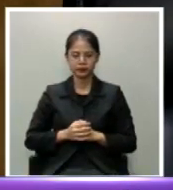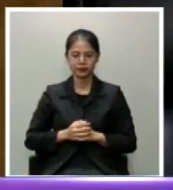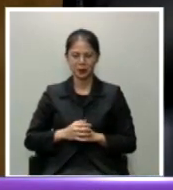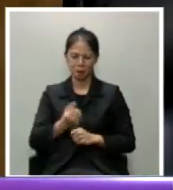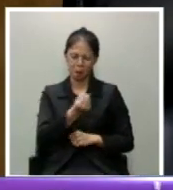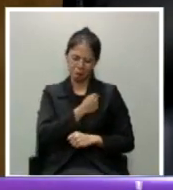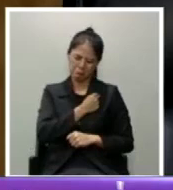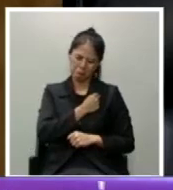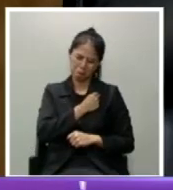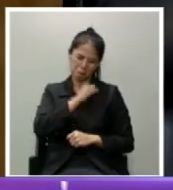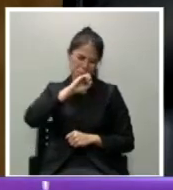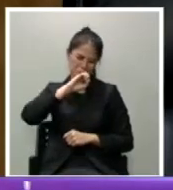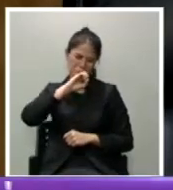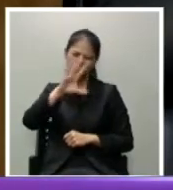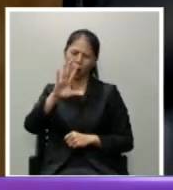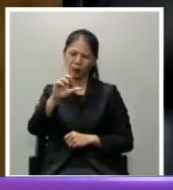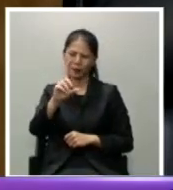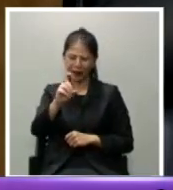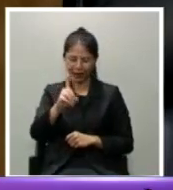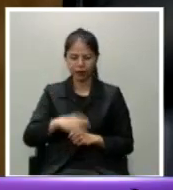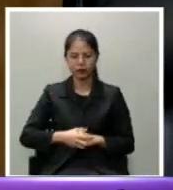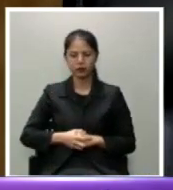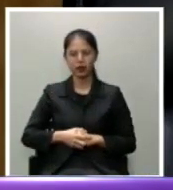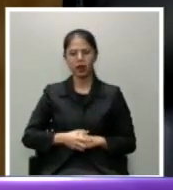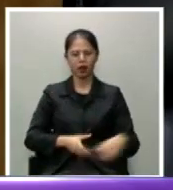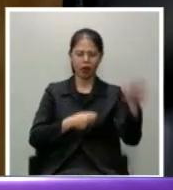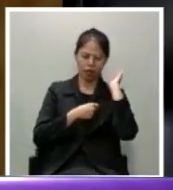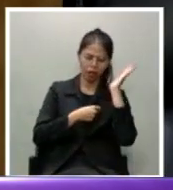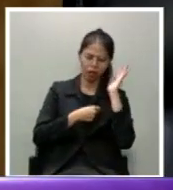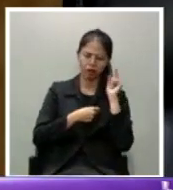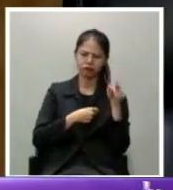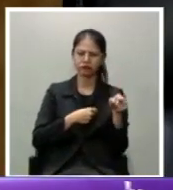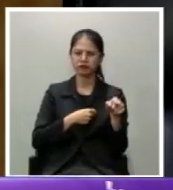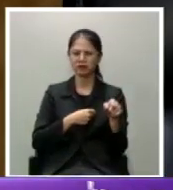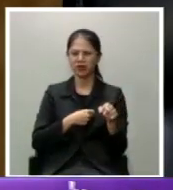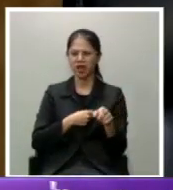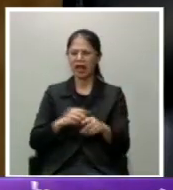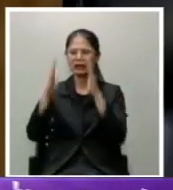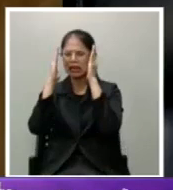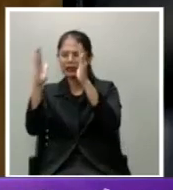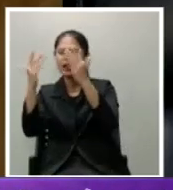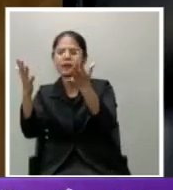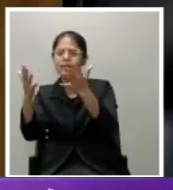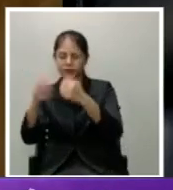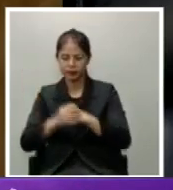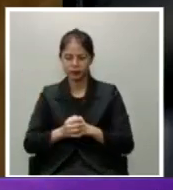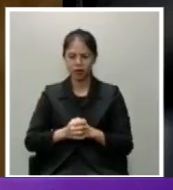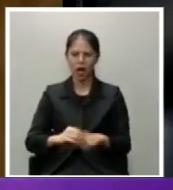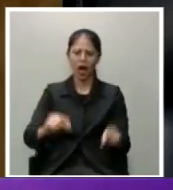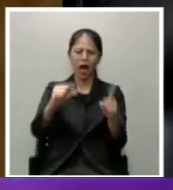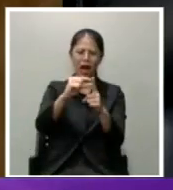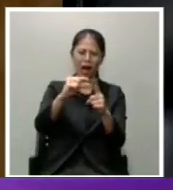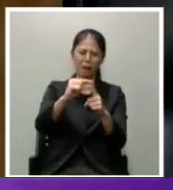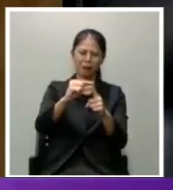อดที่จะต้องกราบเรียนท่านประธานไม่ได้เพราะท่านผู้อภิปรายผมเชื่อว่าท่านไม่ได้ตั้งใจ ไปหลุดคำพู